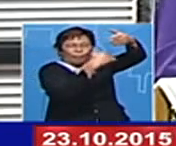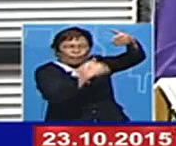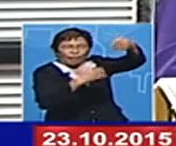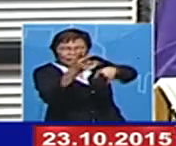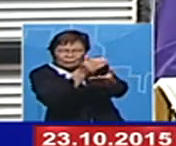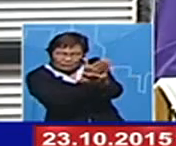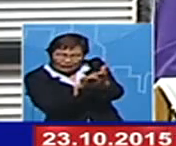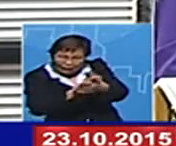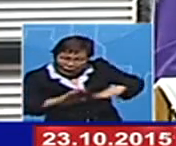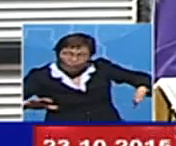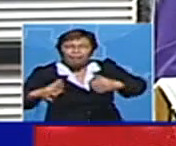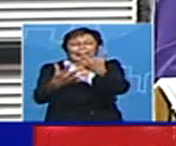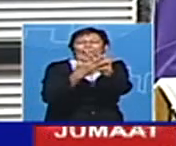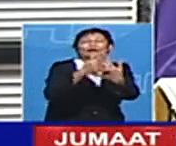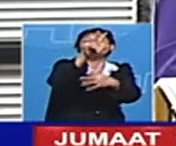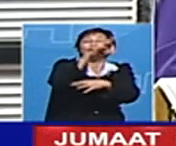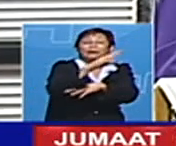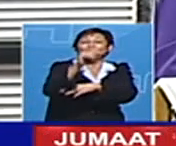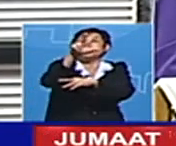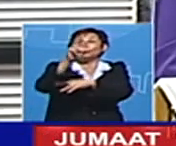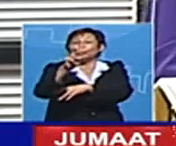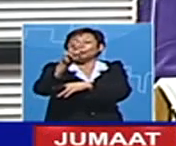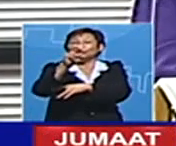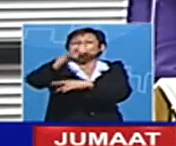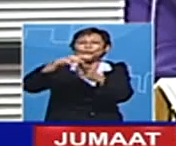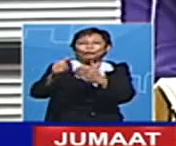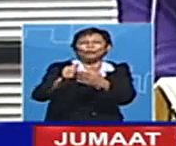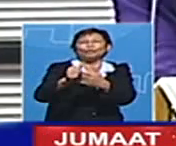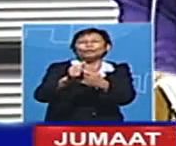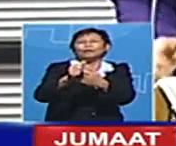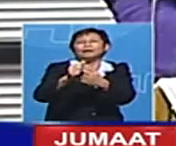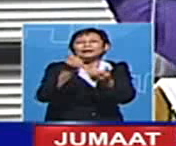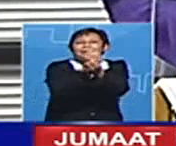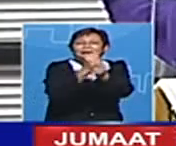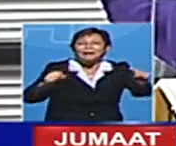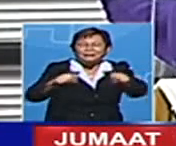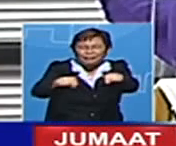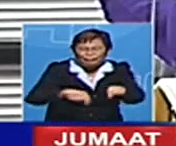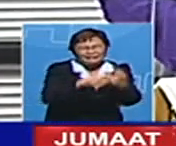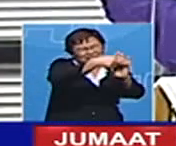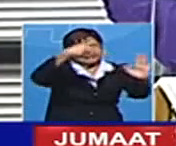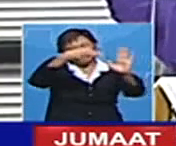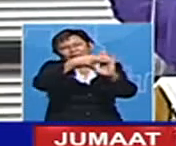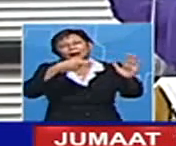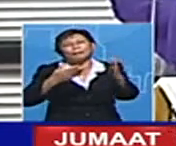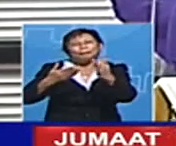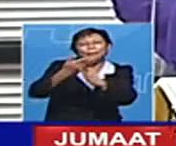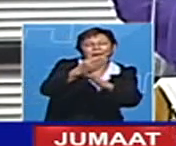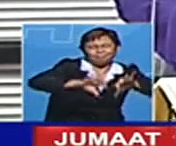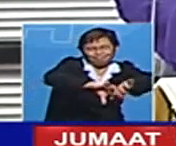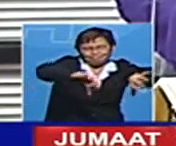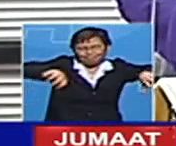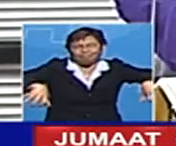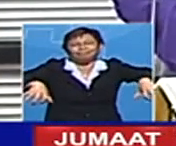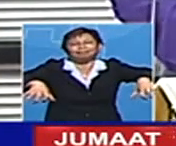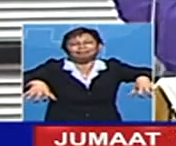pjara dan R juta untuk program Bandar Selamat di kawasan hitam antaranya melalui pengasingan